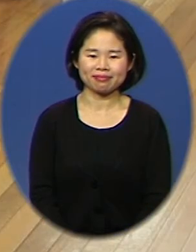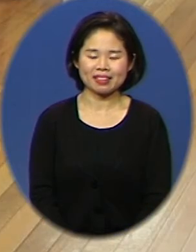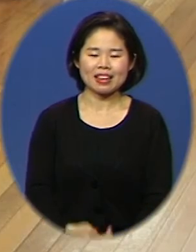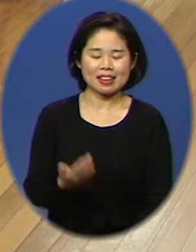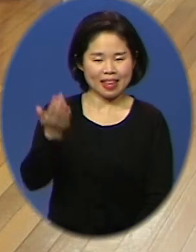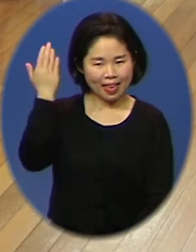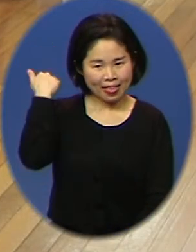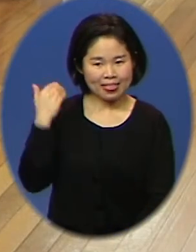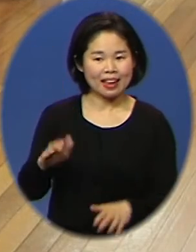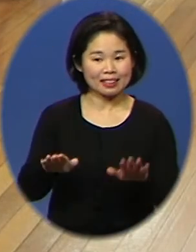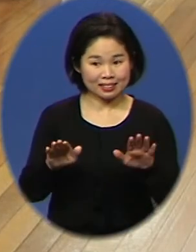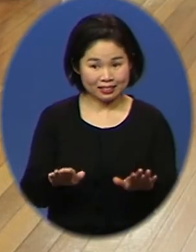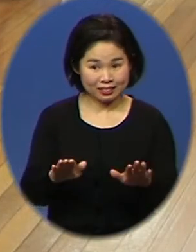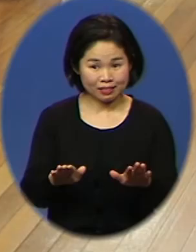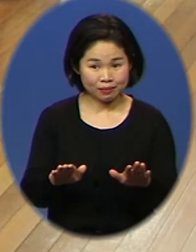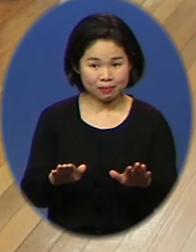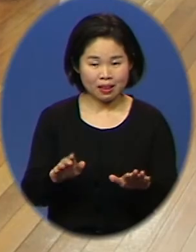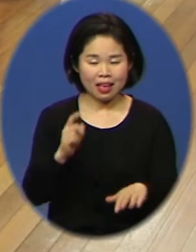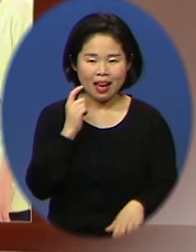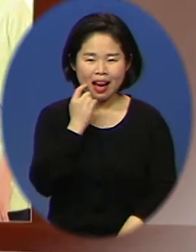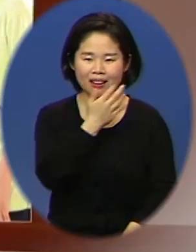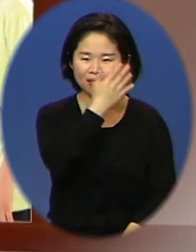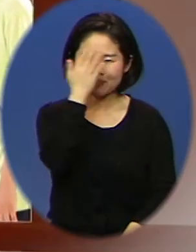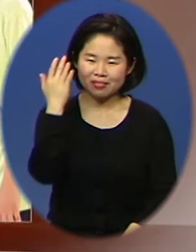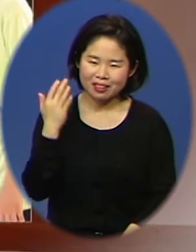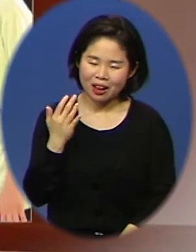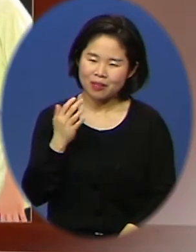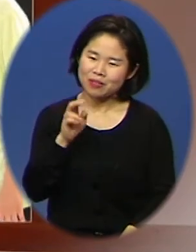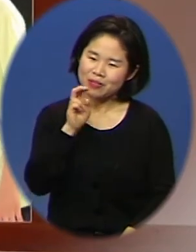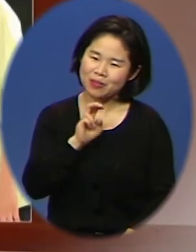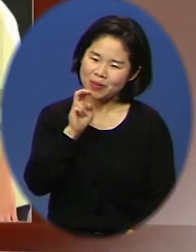옛날이나 지금이나 여전히 아름다운 우리의